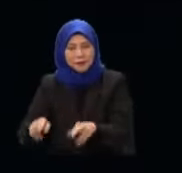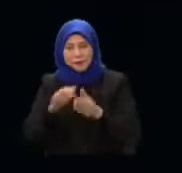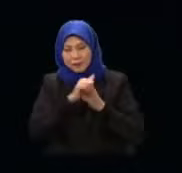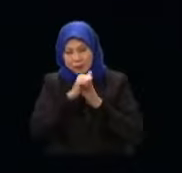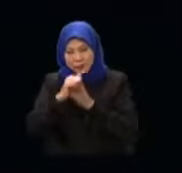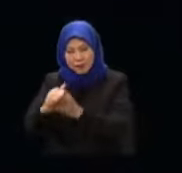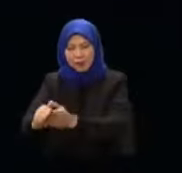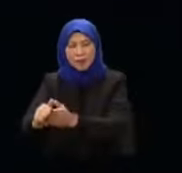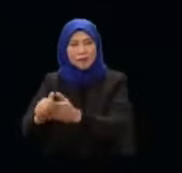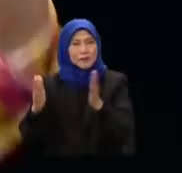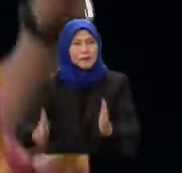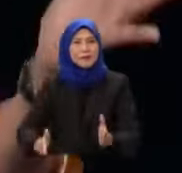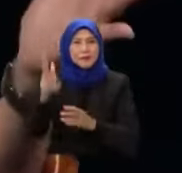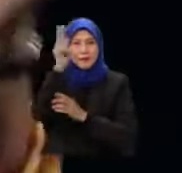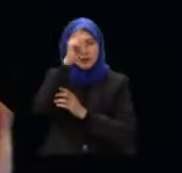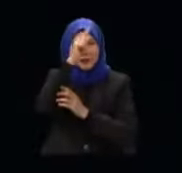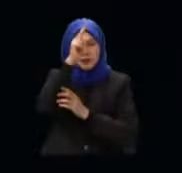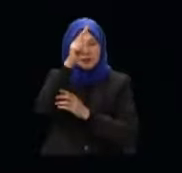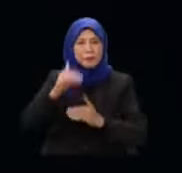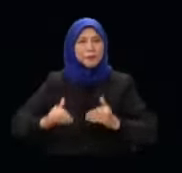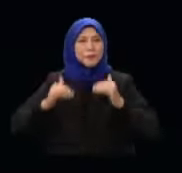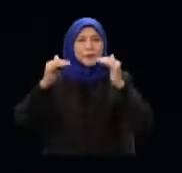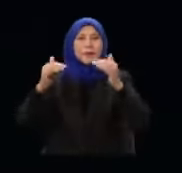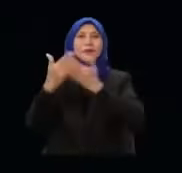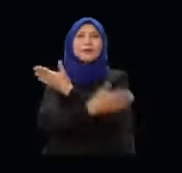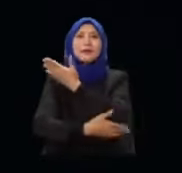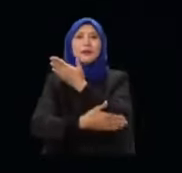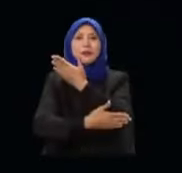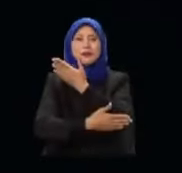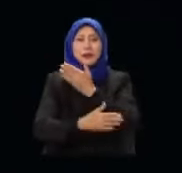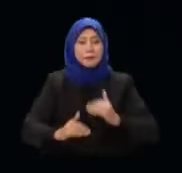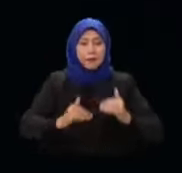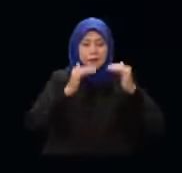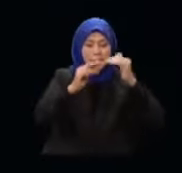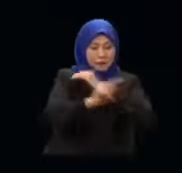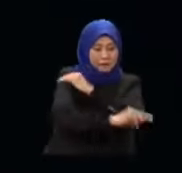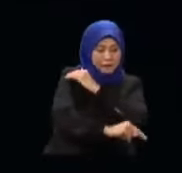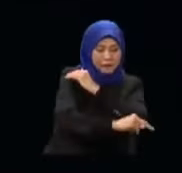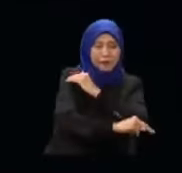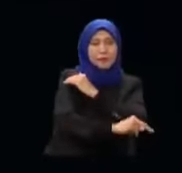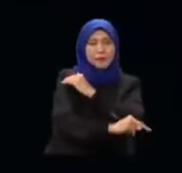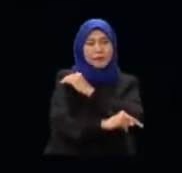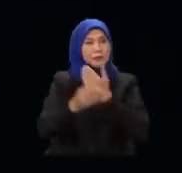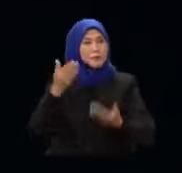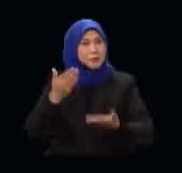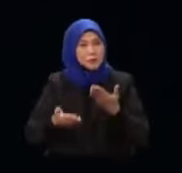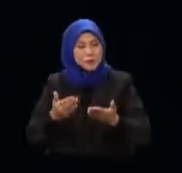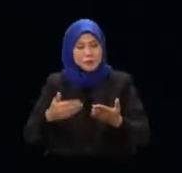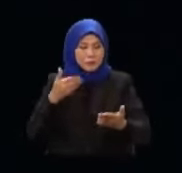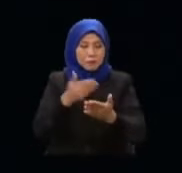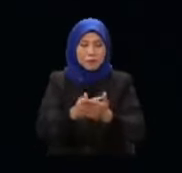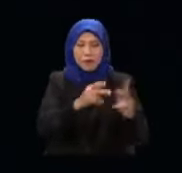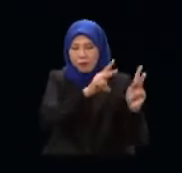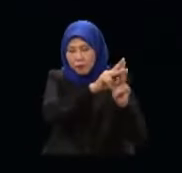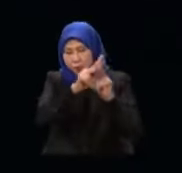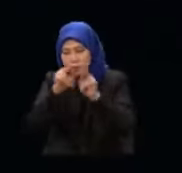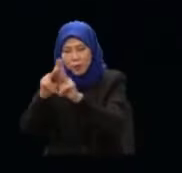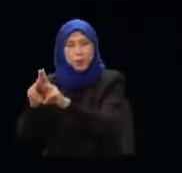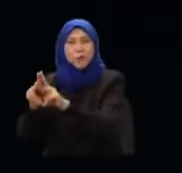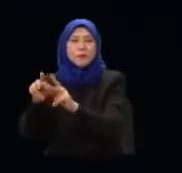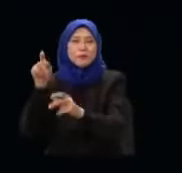pimpinan kerajaan di peringkat negara dengan di peringkat negeri dan daerah sampai ke mungkin sampai ke kampung